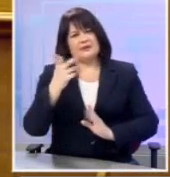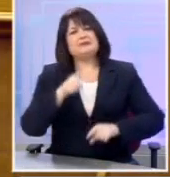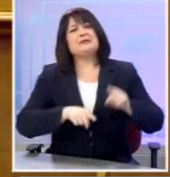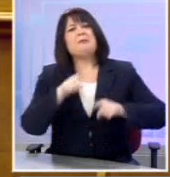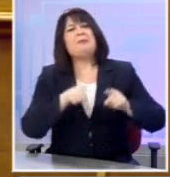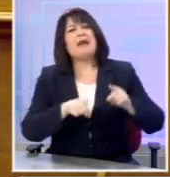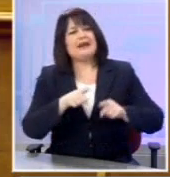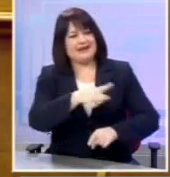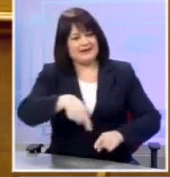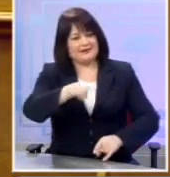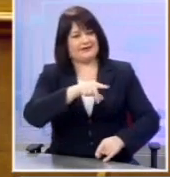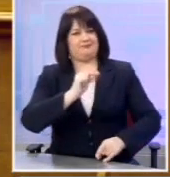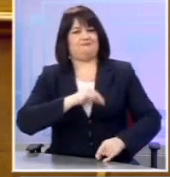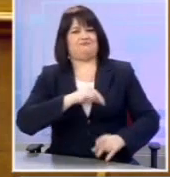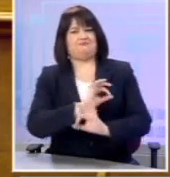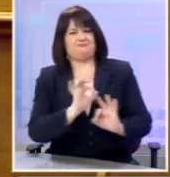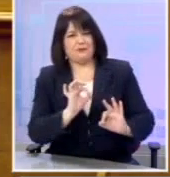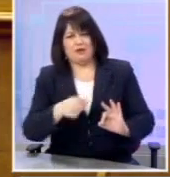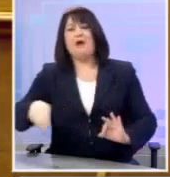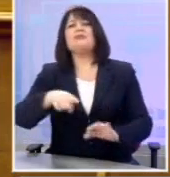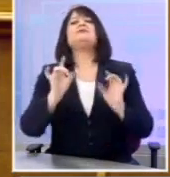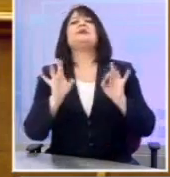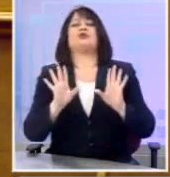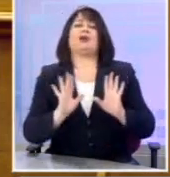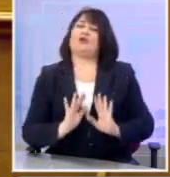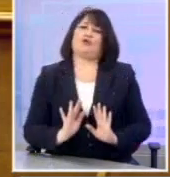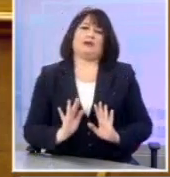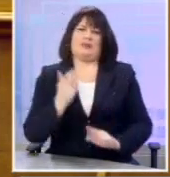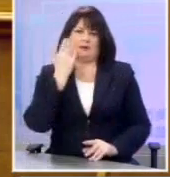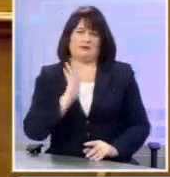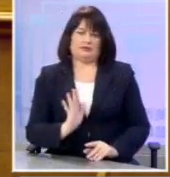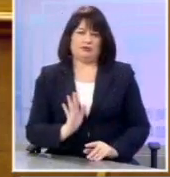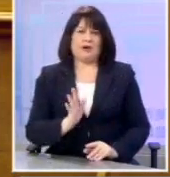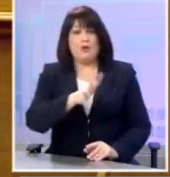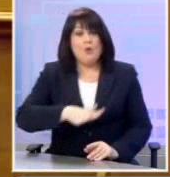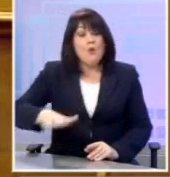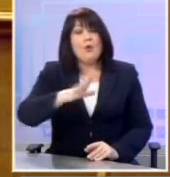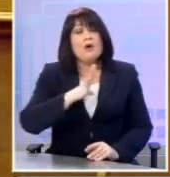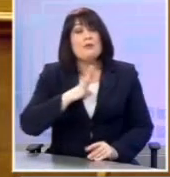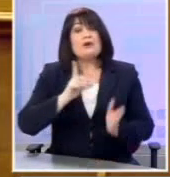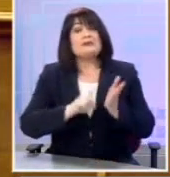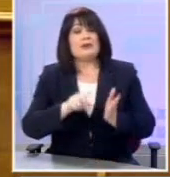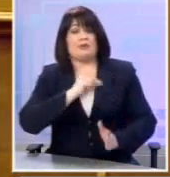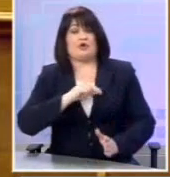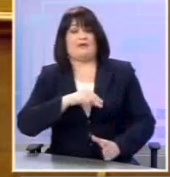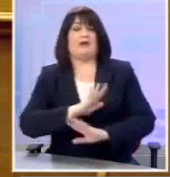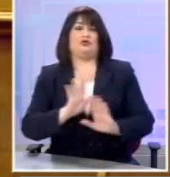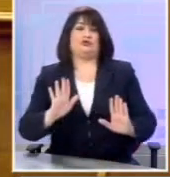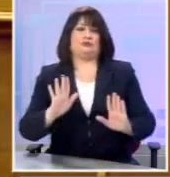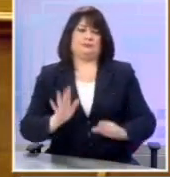να τις απολαμβάνει ένα μόνο μέρος του πληθυσμού, αλλά όλοι, μα όλοι οι πολίτες της χώρας.